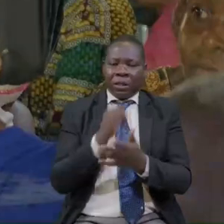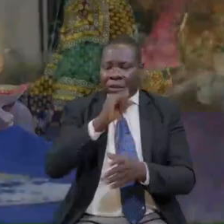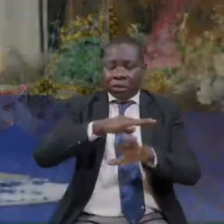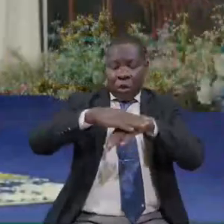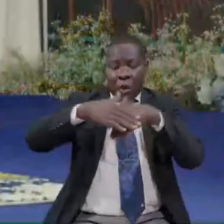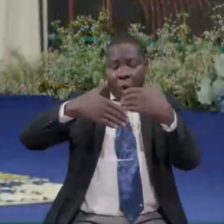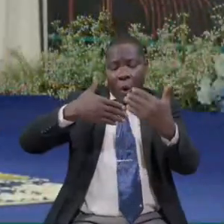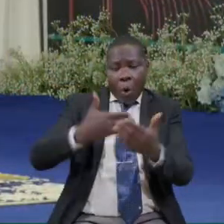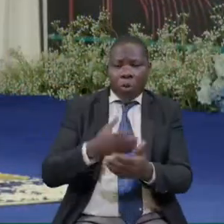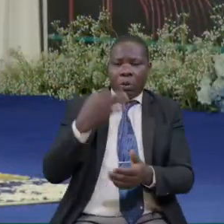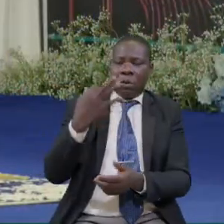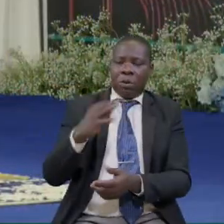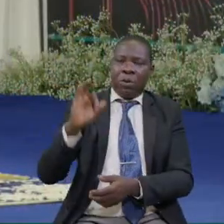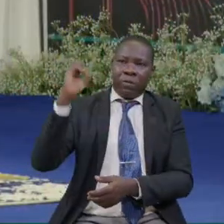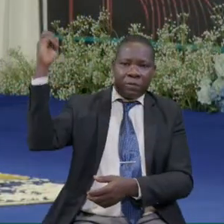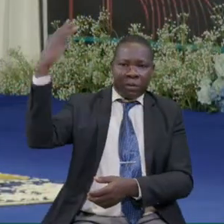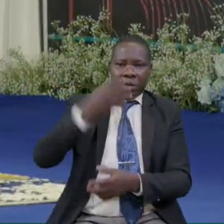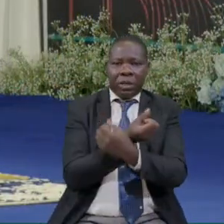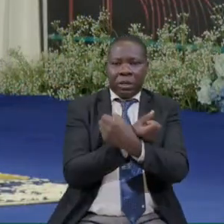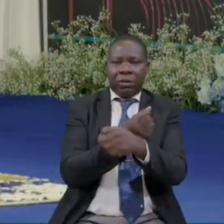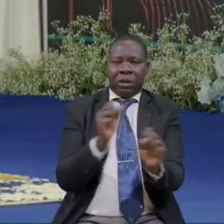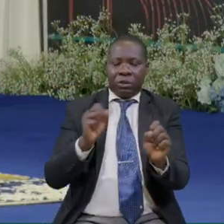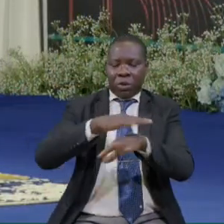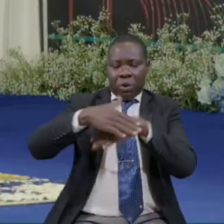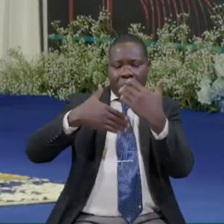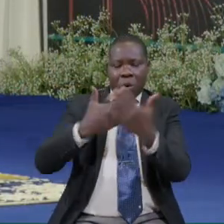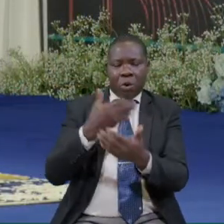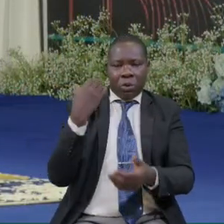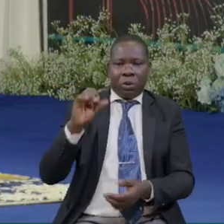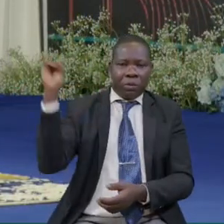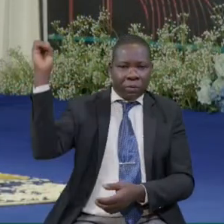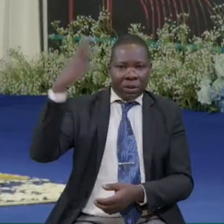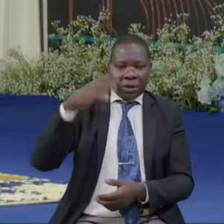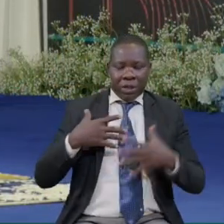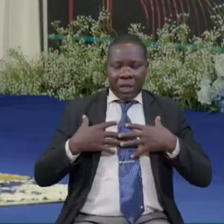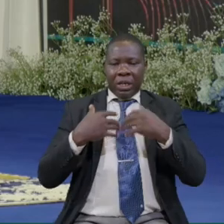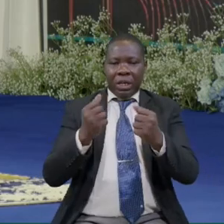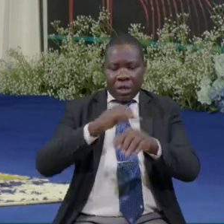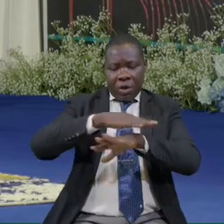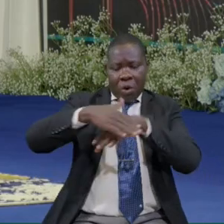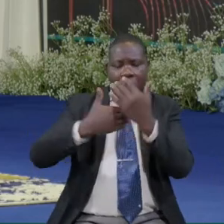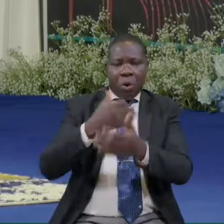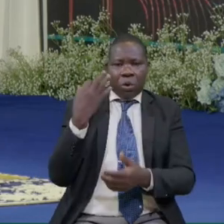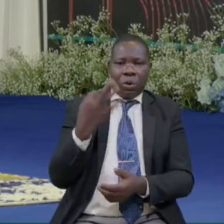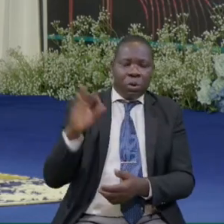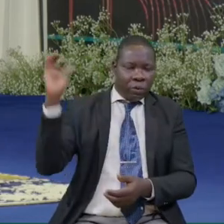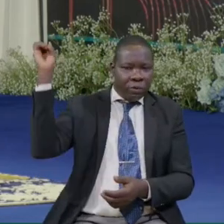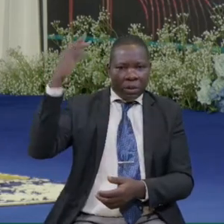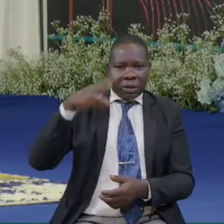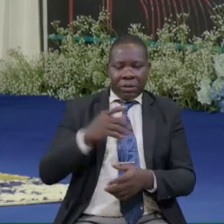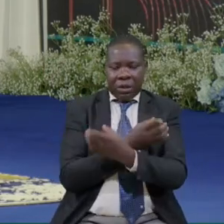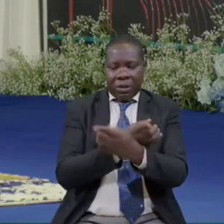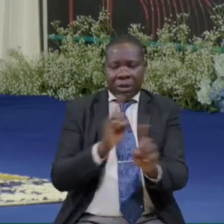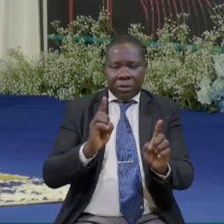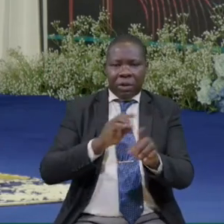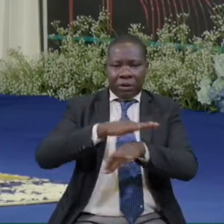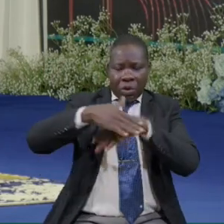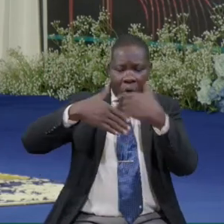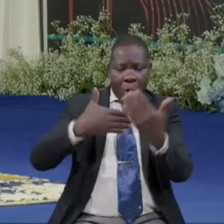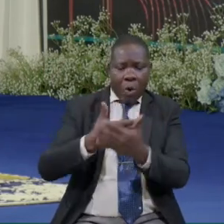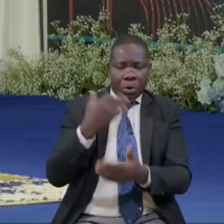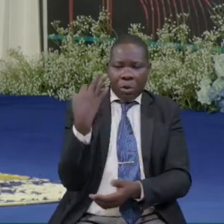Tout est de la grâce. Le salut est de la grâce. La guérison provient de la grâce. La délivrance provient